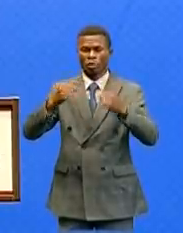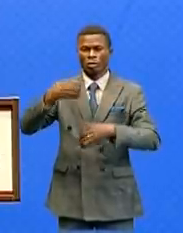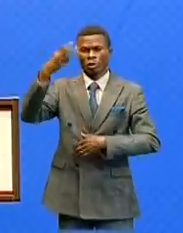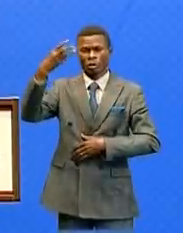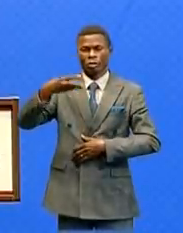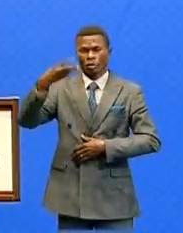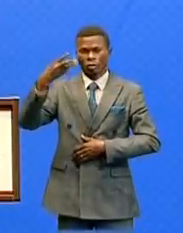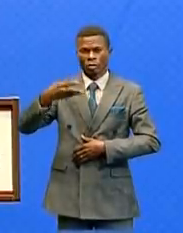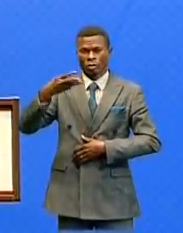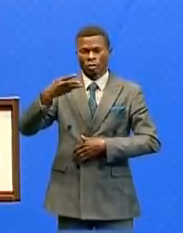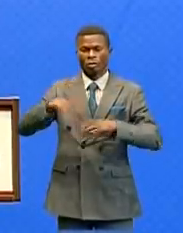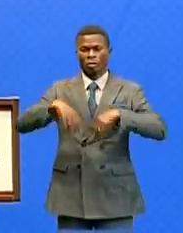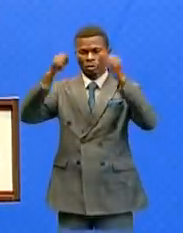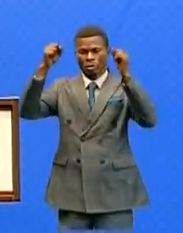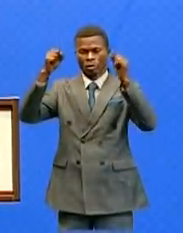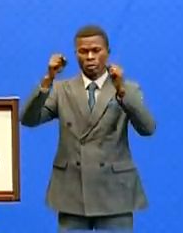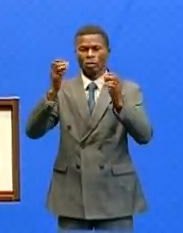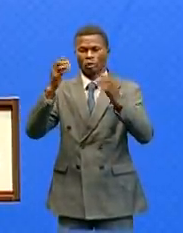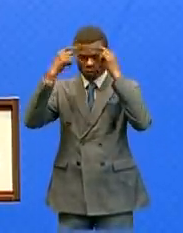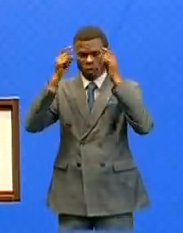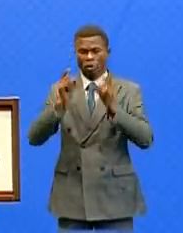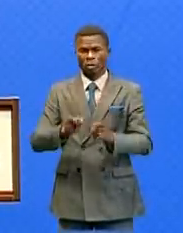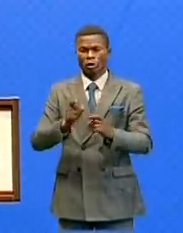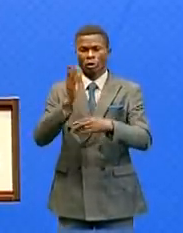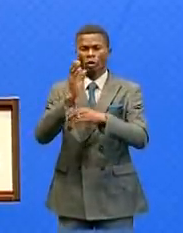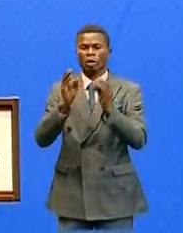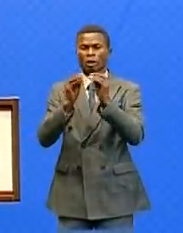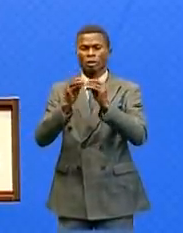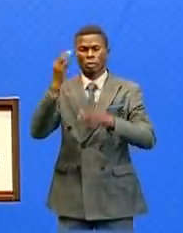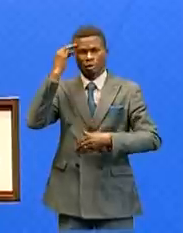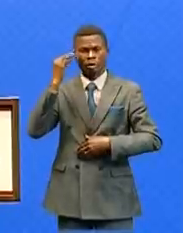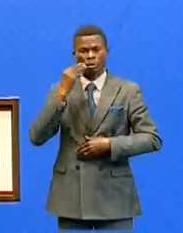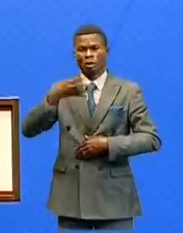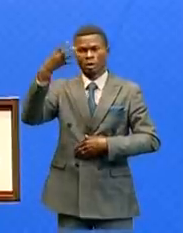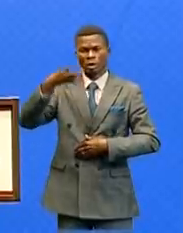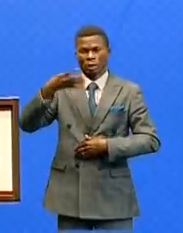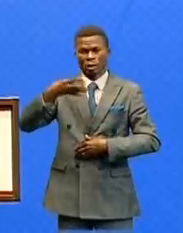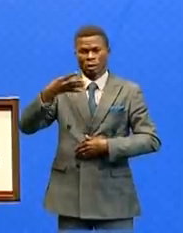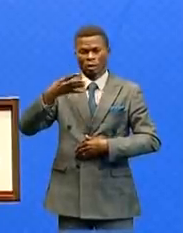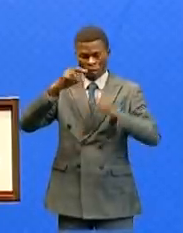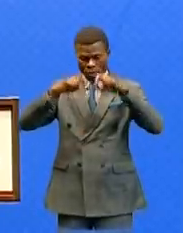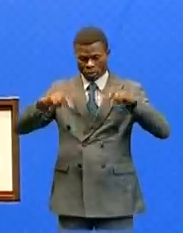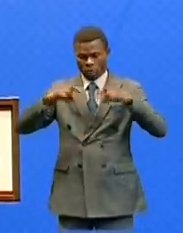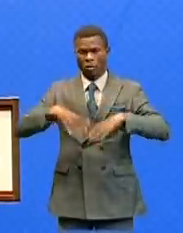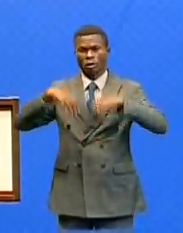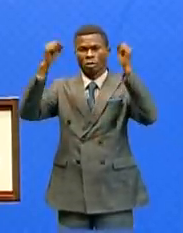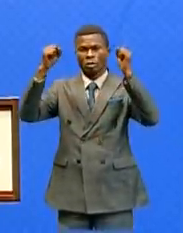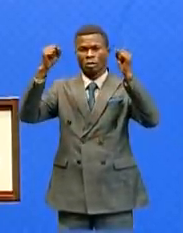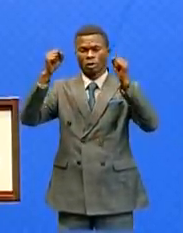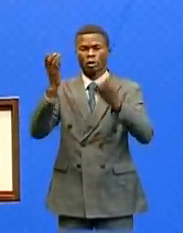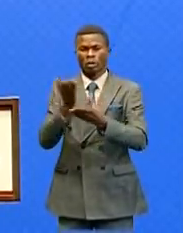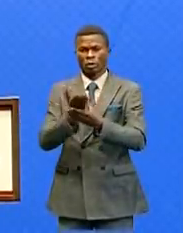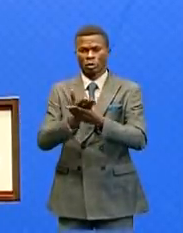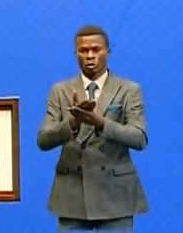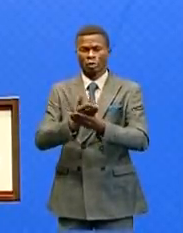3. Approbation d'un relevé des décisions du Conseil de ministres. 4. Examen et adoption des